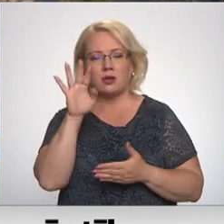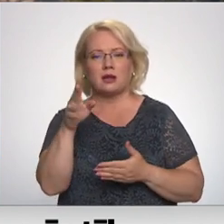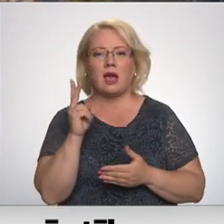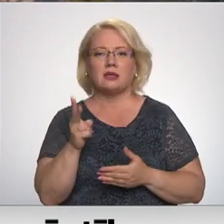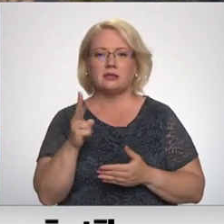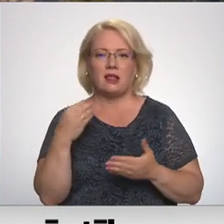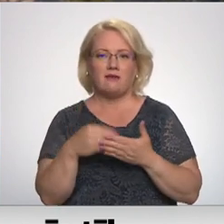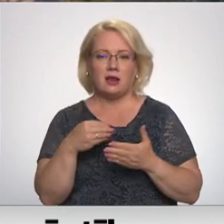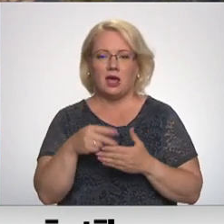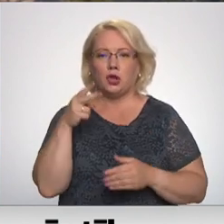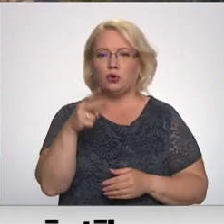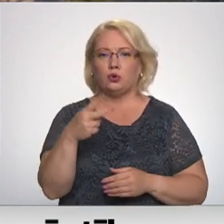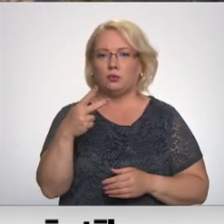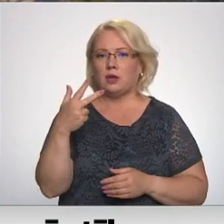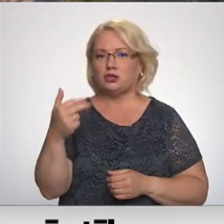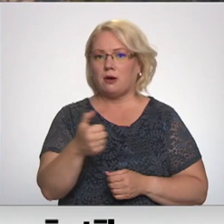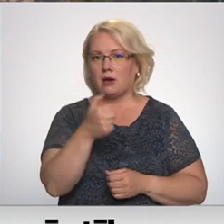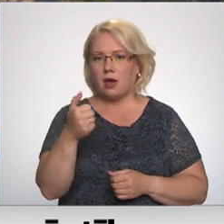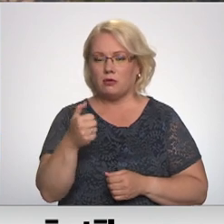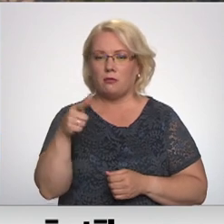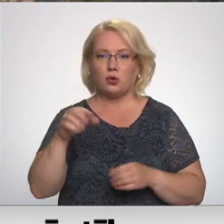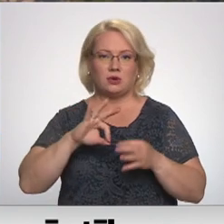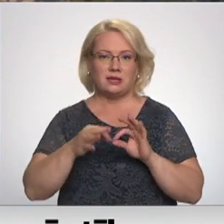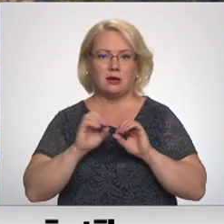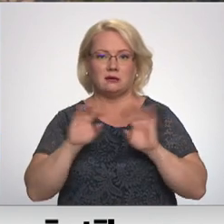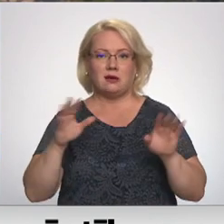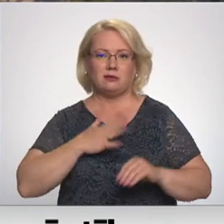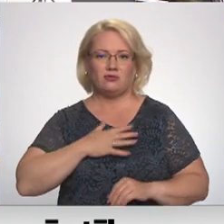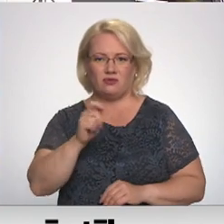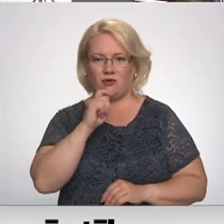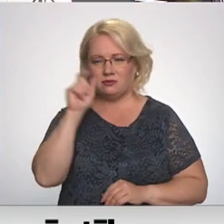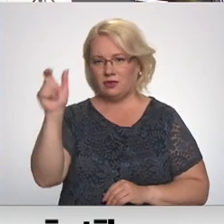vērtības 2023. Gadam. Par to vairāk stāsta Ģirts Zvirbulis.